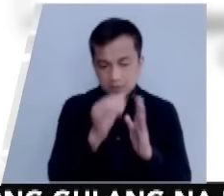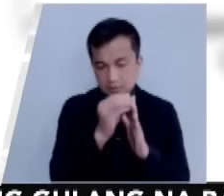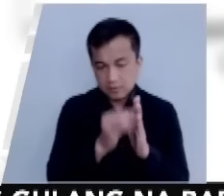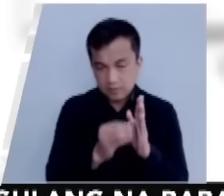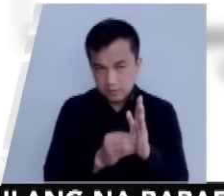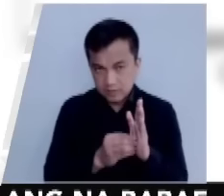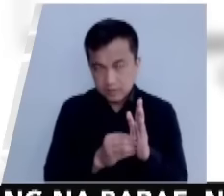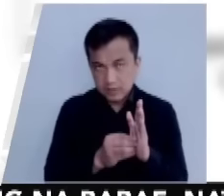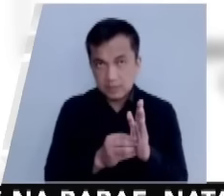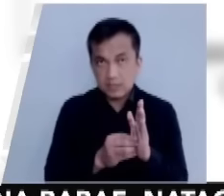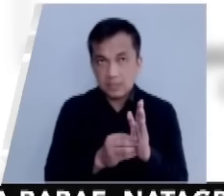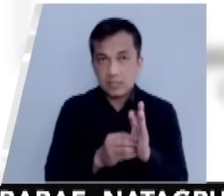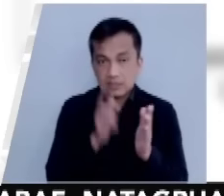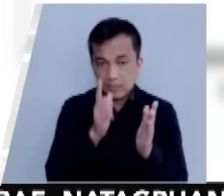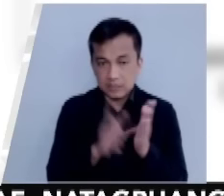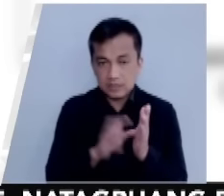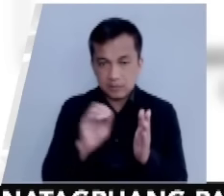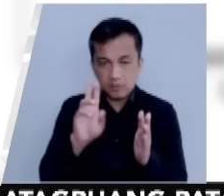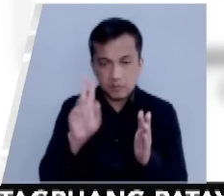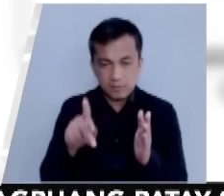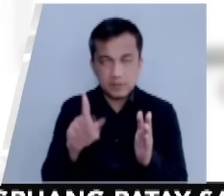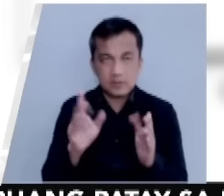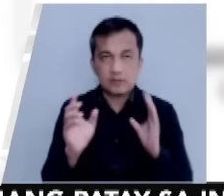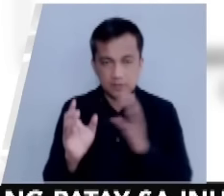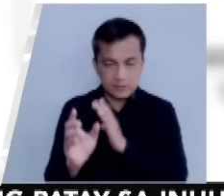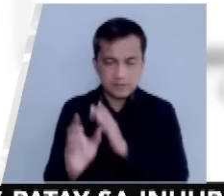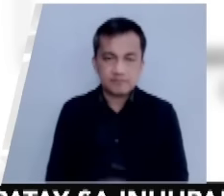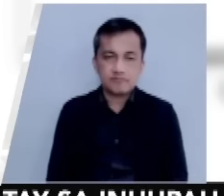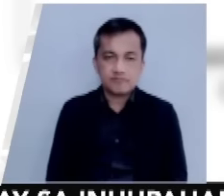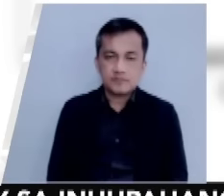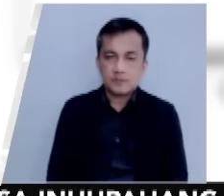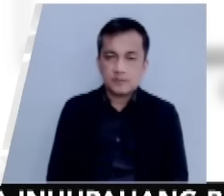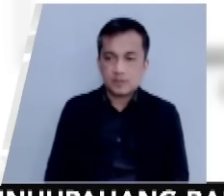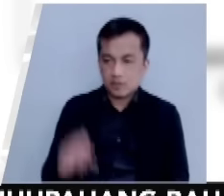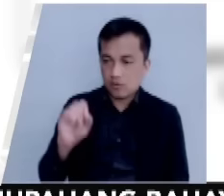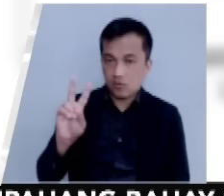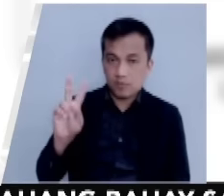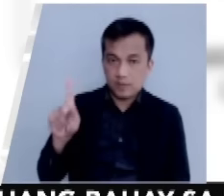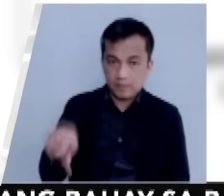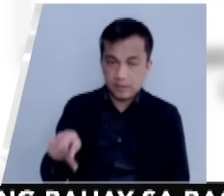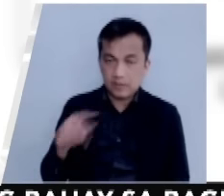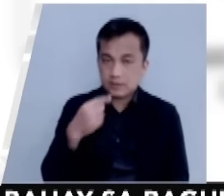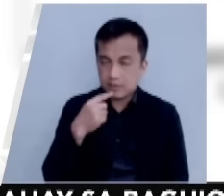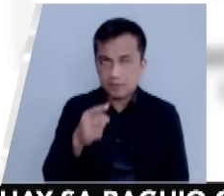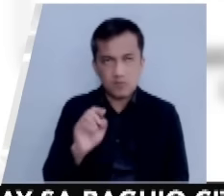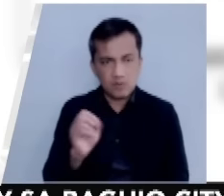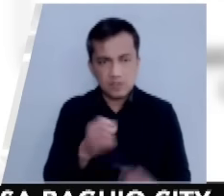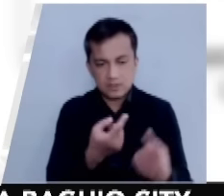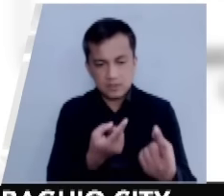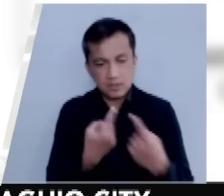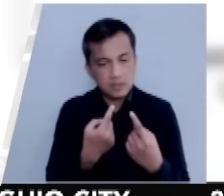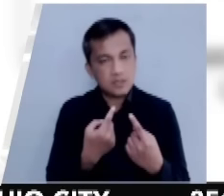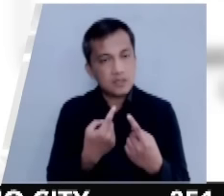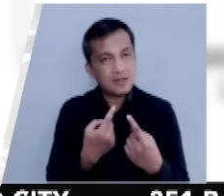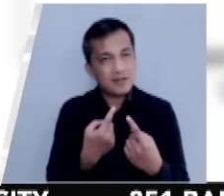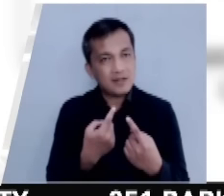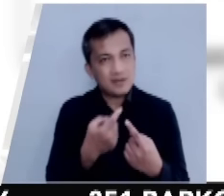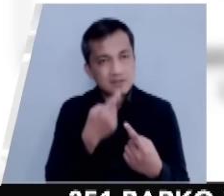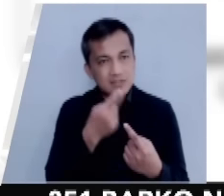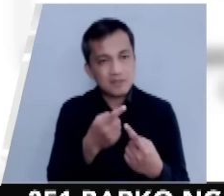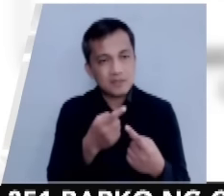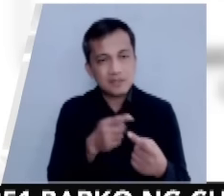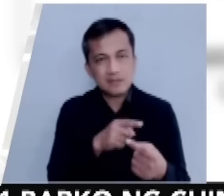OVP sa mambabatas. Sa pahayag ng OVP, wala namang naging tugon tungkol sa pagsabi ng ilang